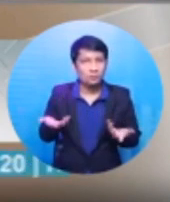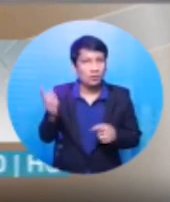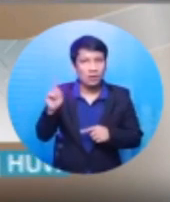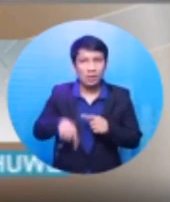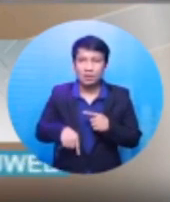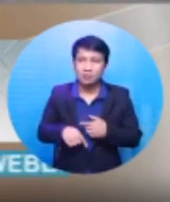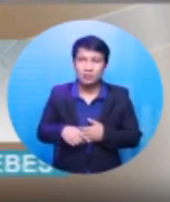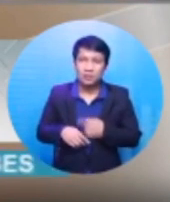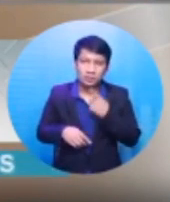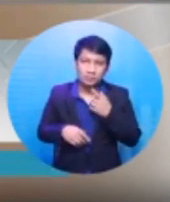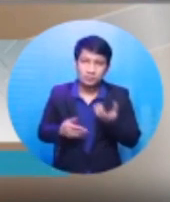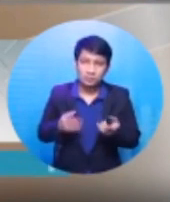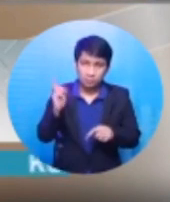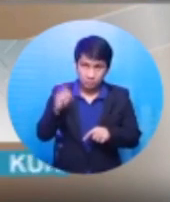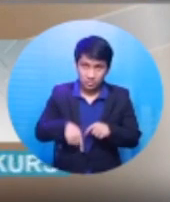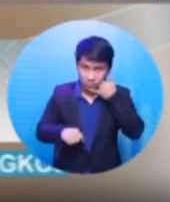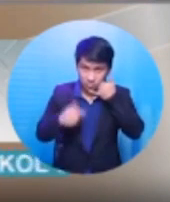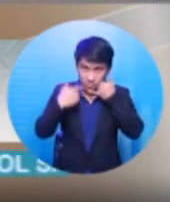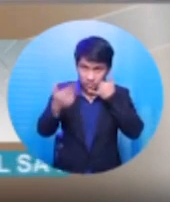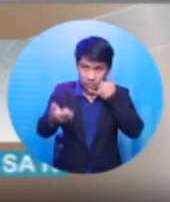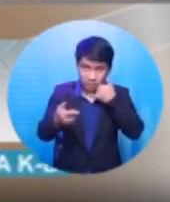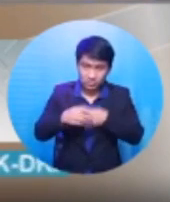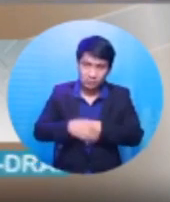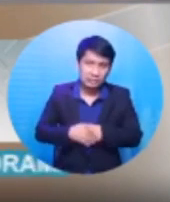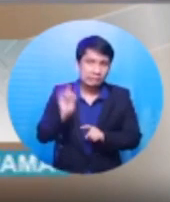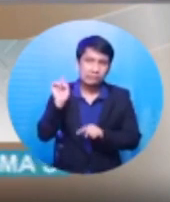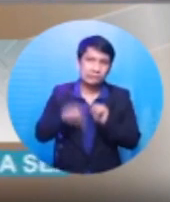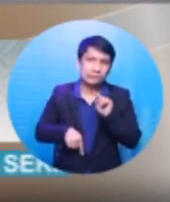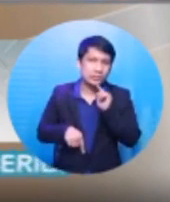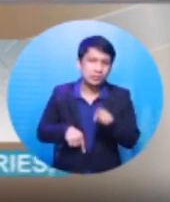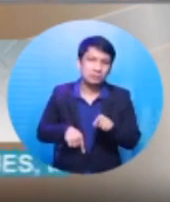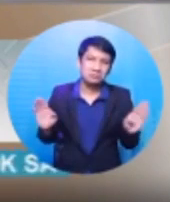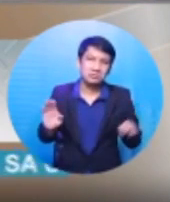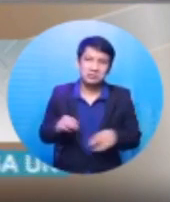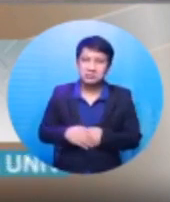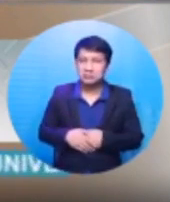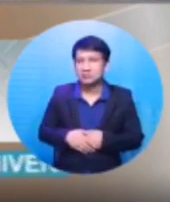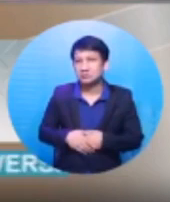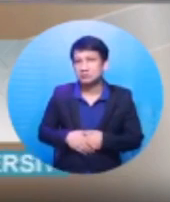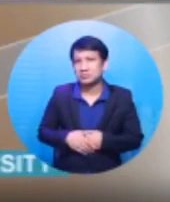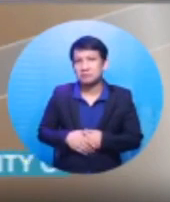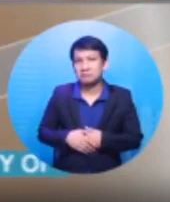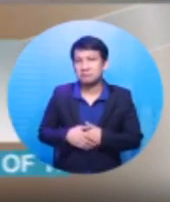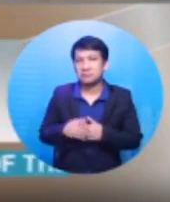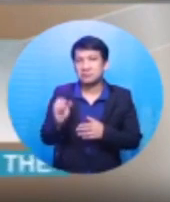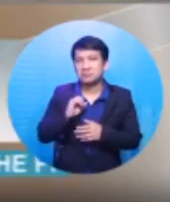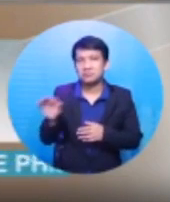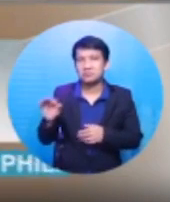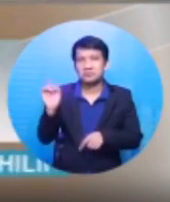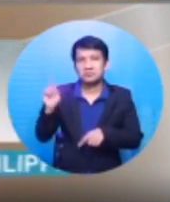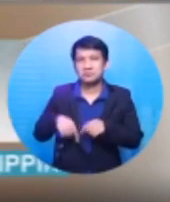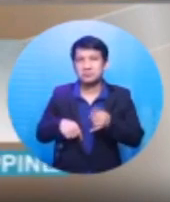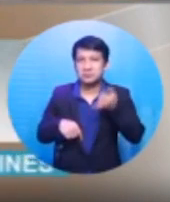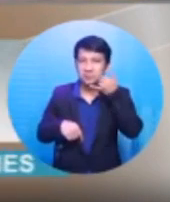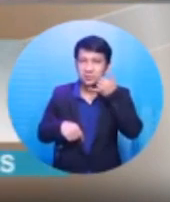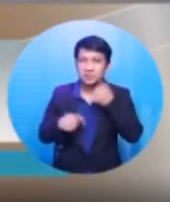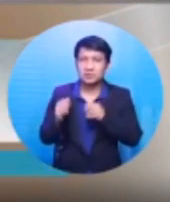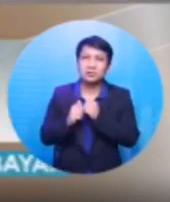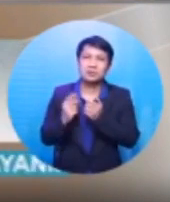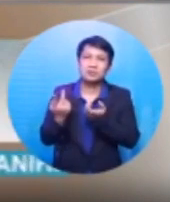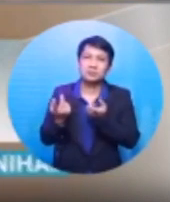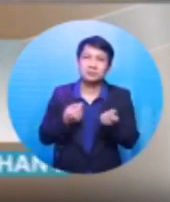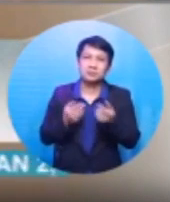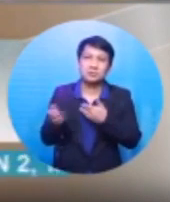sir. Pero kaya niyo siya ng tawagan? Hindi po, sir. Hindi nagpapatawag? Opo, hindi namin siya tinatawagan. Hindi, ganito na